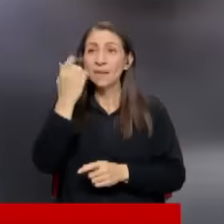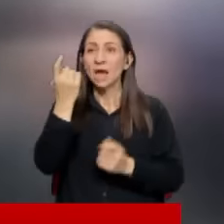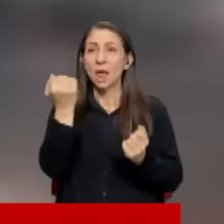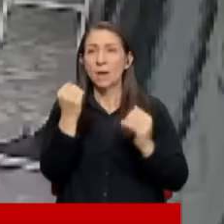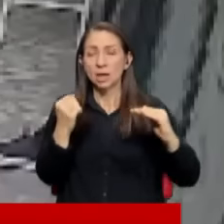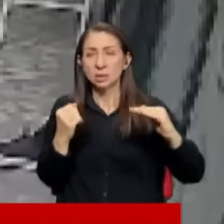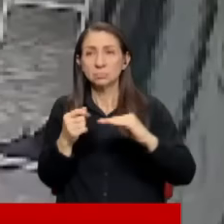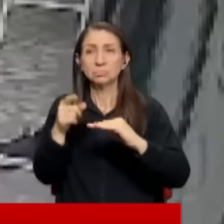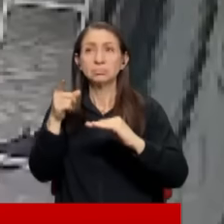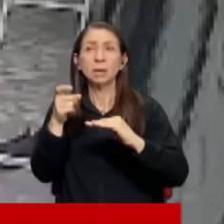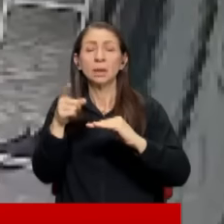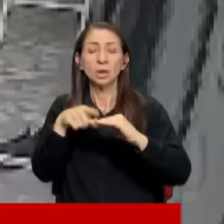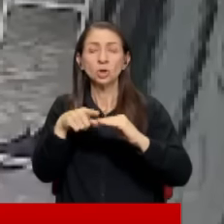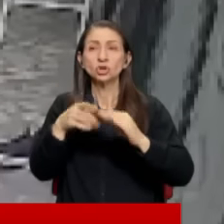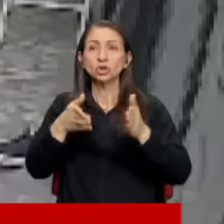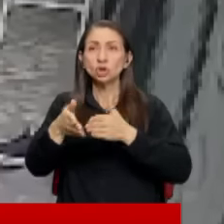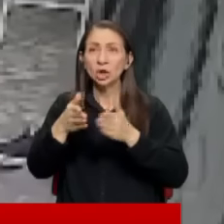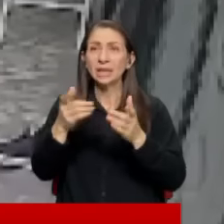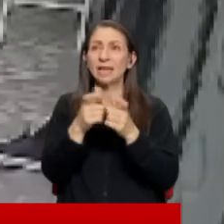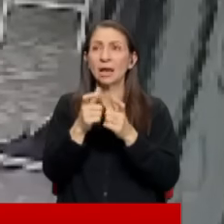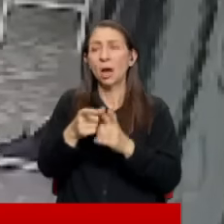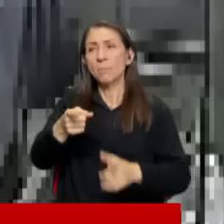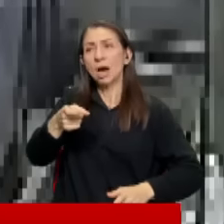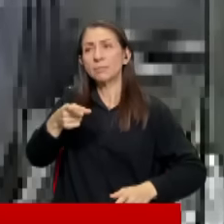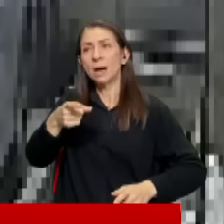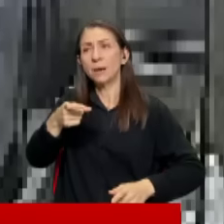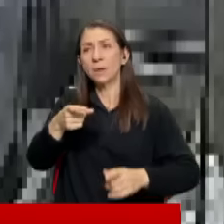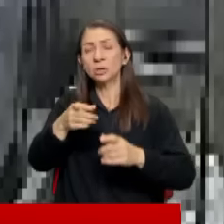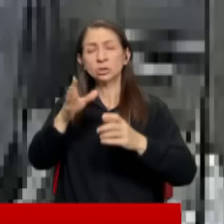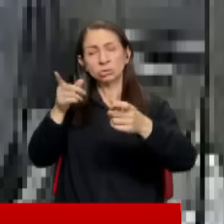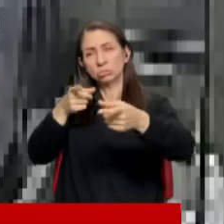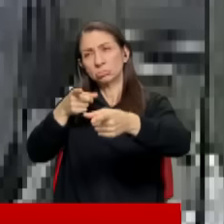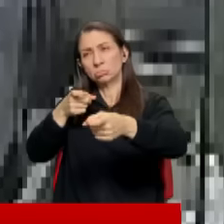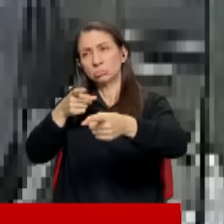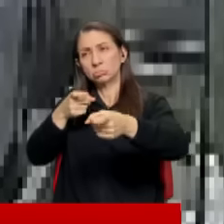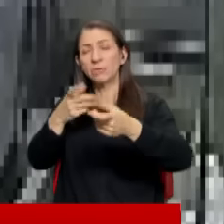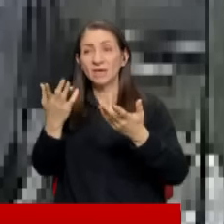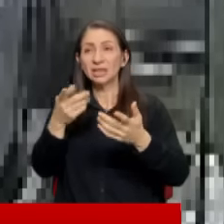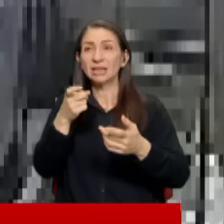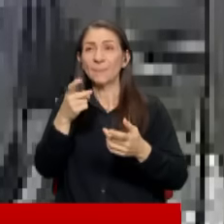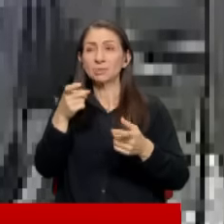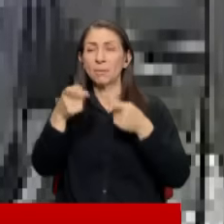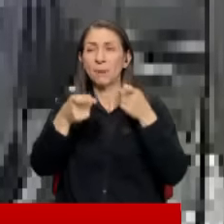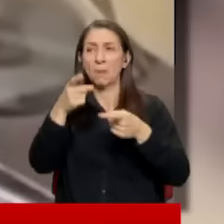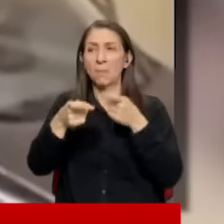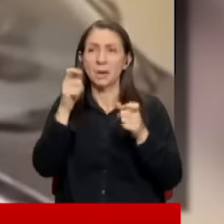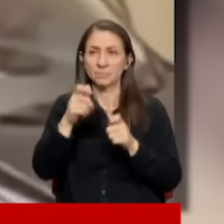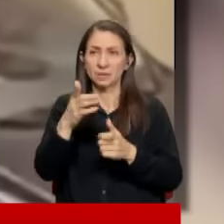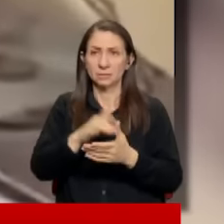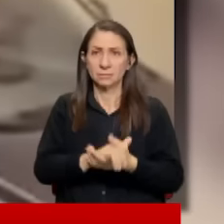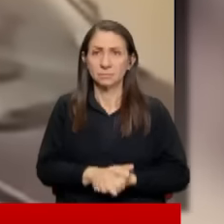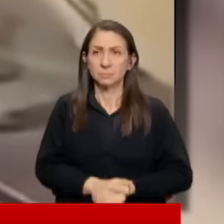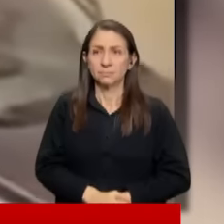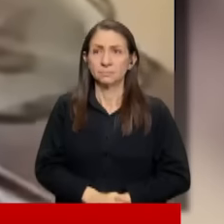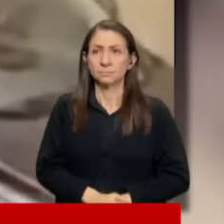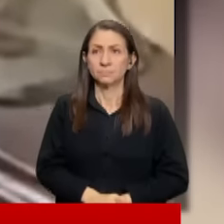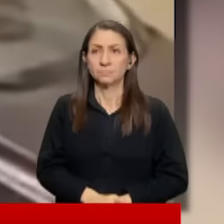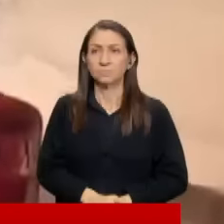araçla gelen saldırganlar sokağa ve derneğe doğru ateş açtı. Uzun namlulu silahlarla ve tabancalarla saldırdılar.